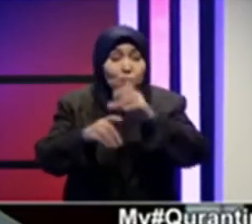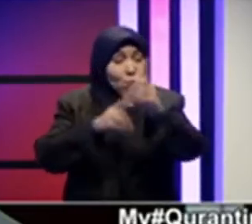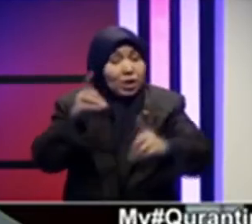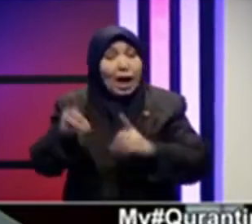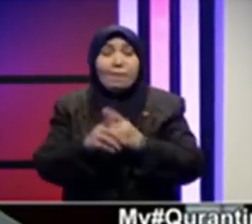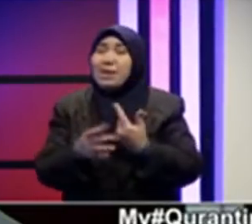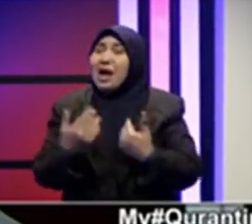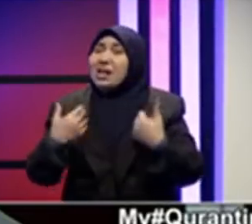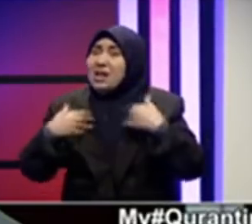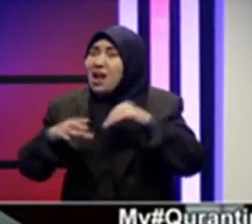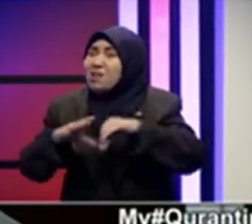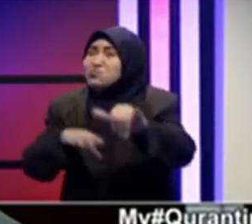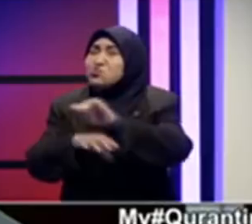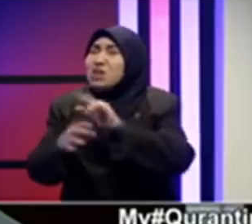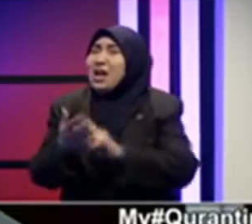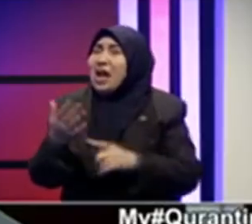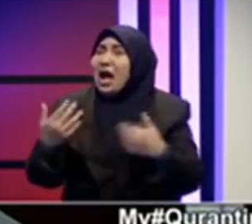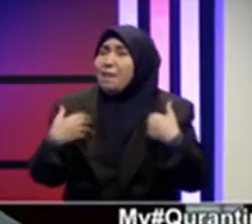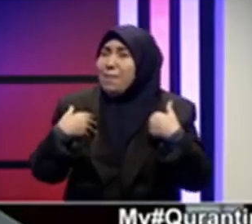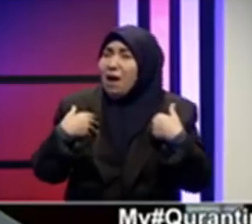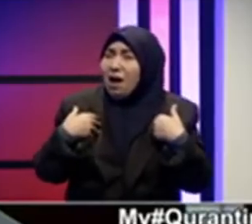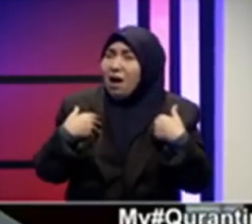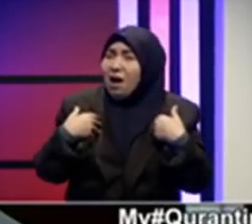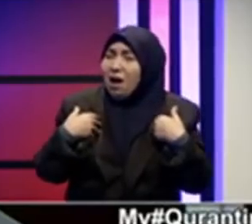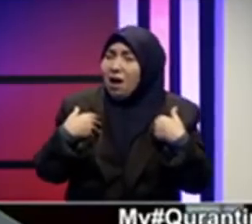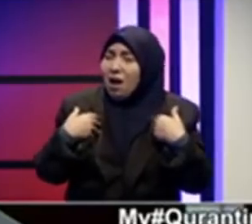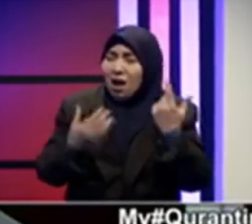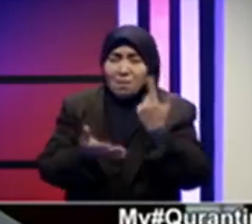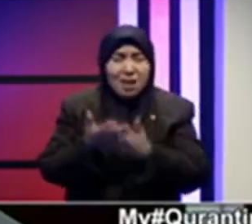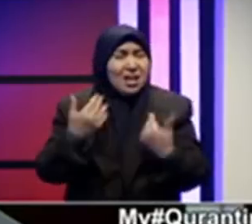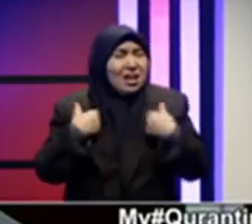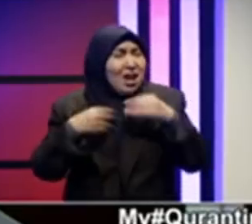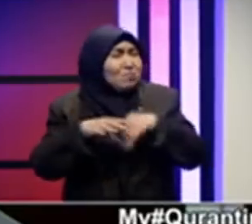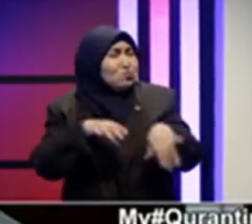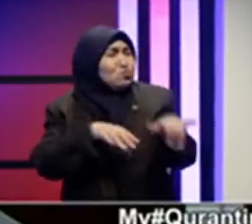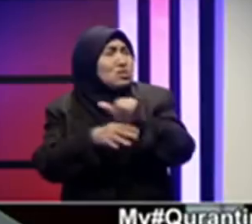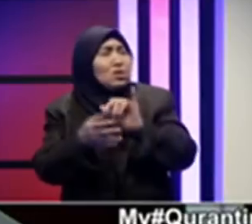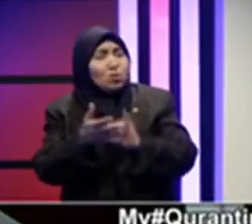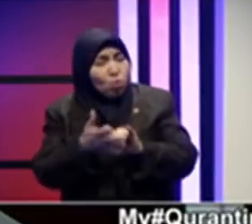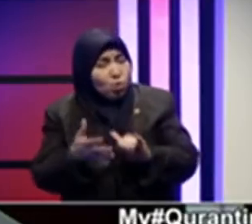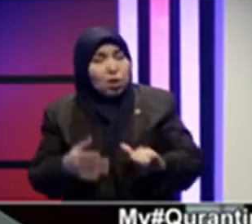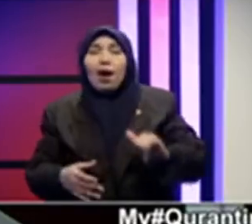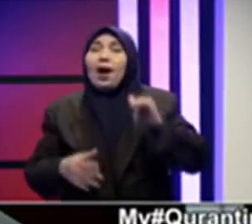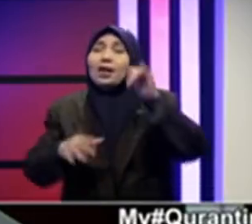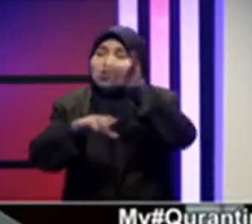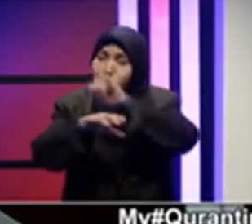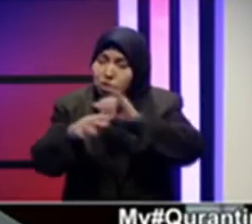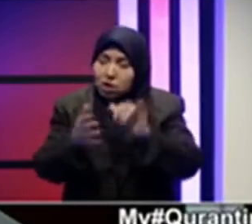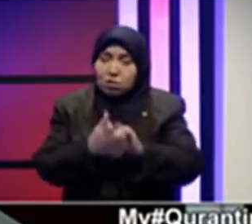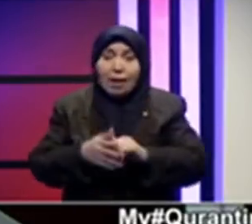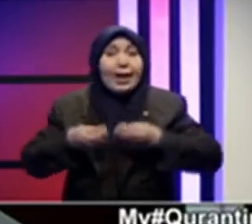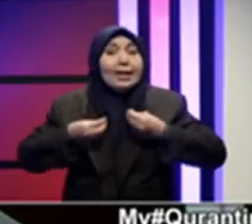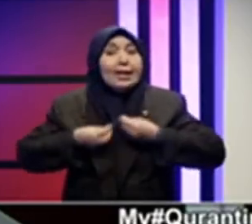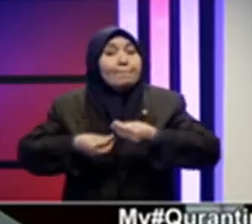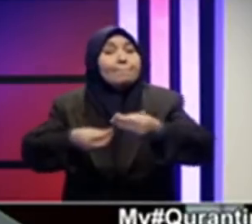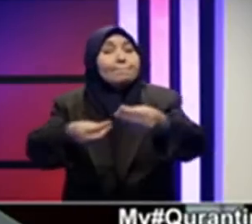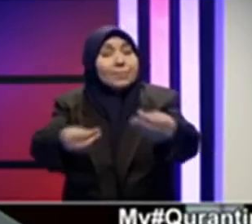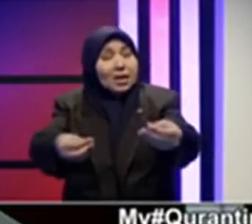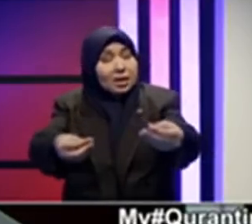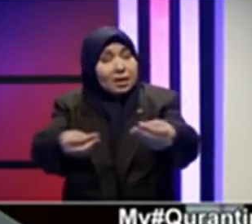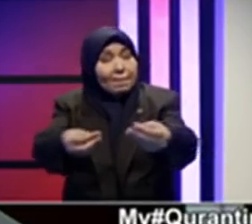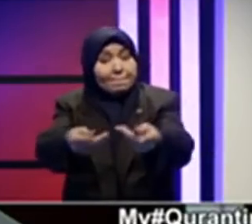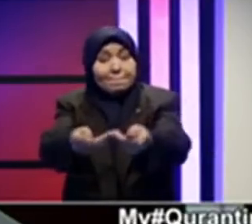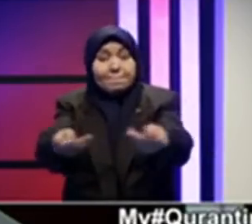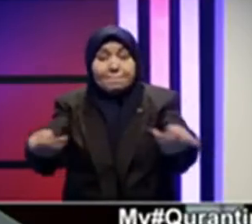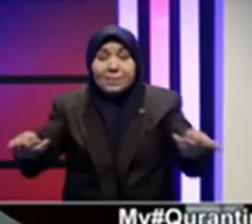syurga? Yutafu alaihim bisifhaf min zahabin wa akwab. Ya, di sana nanti akan diedarkan sihaf, ini macam piring